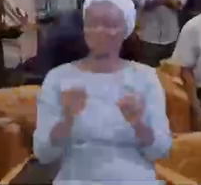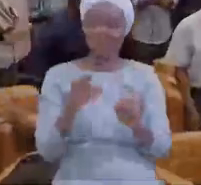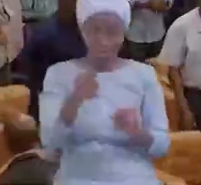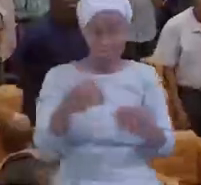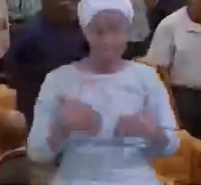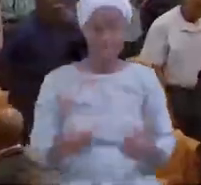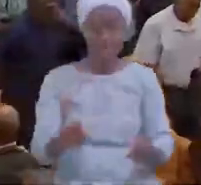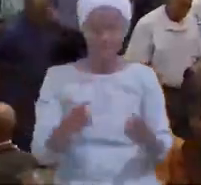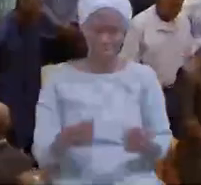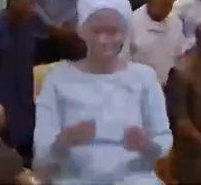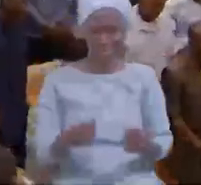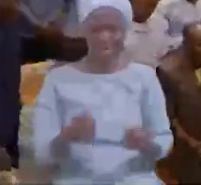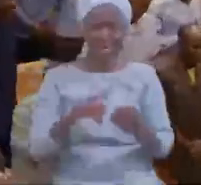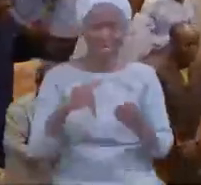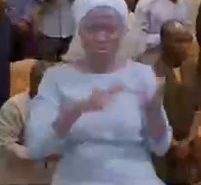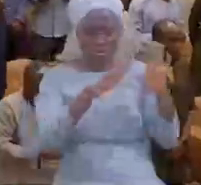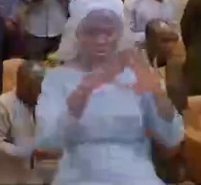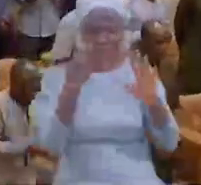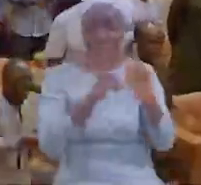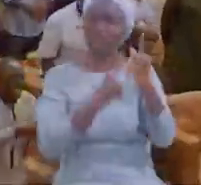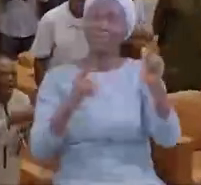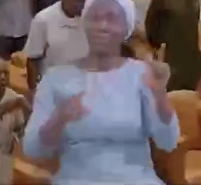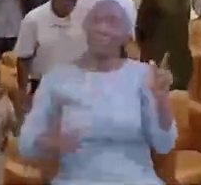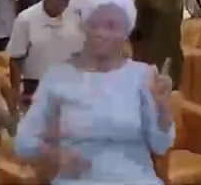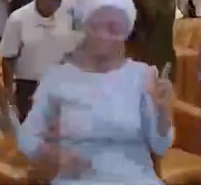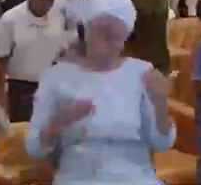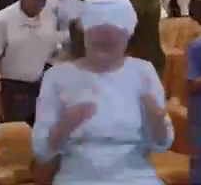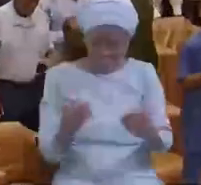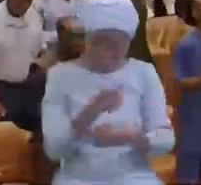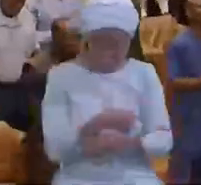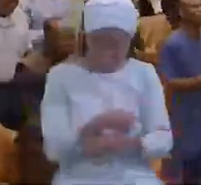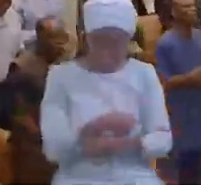Vous êtes là en présence du Seigneur ce soir.